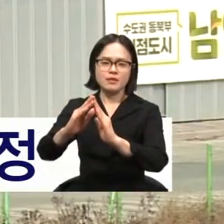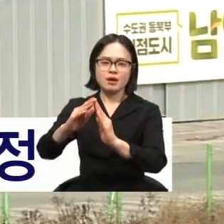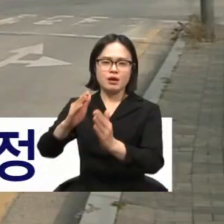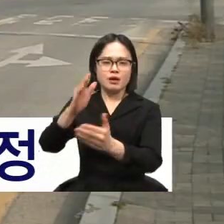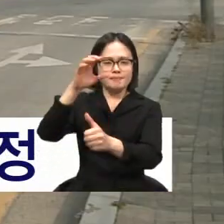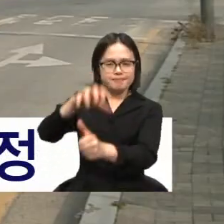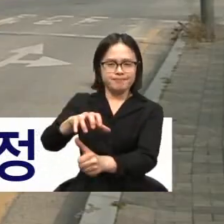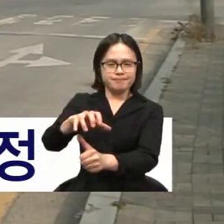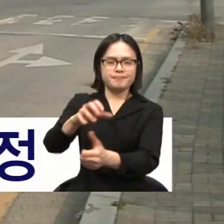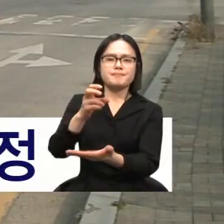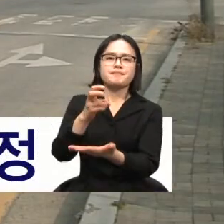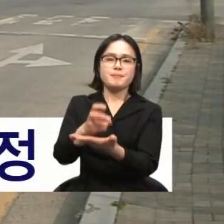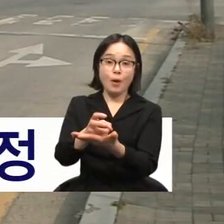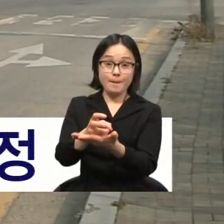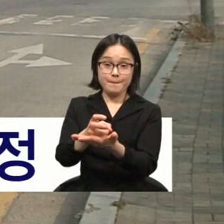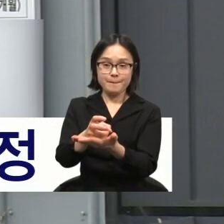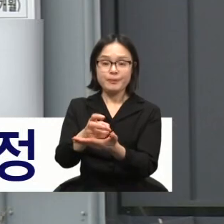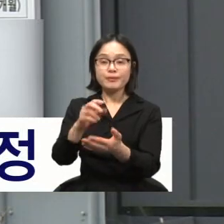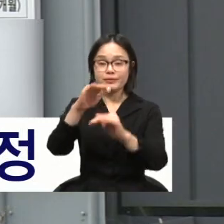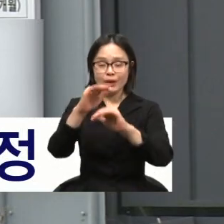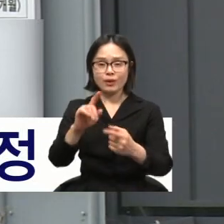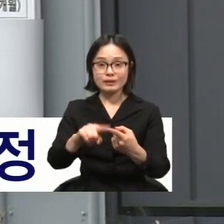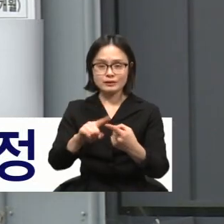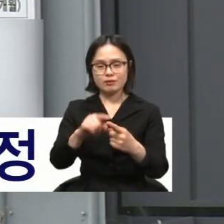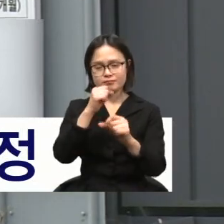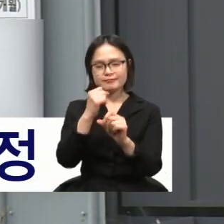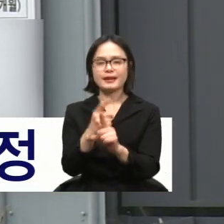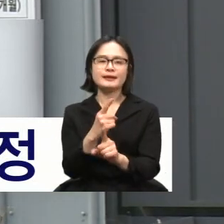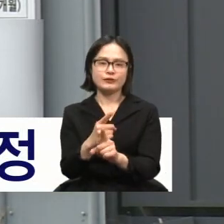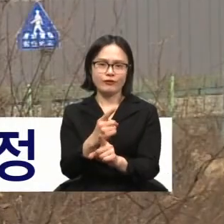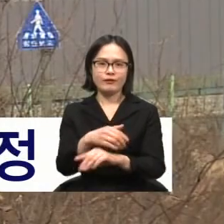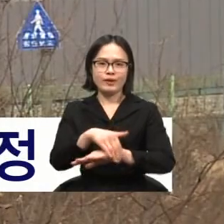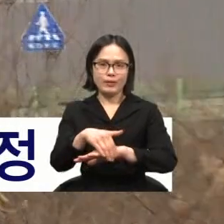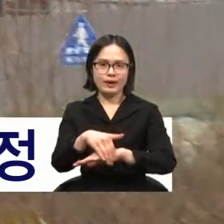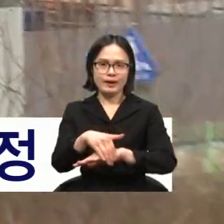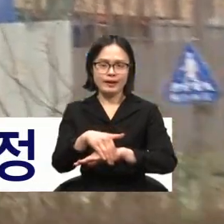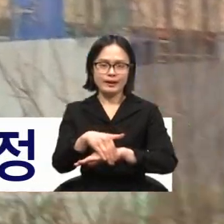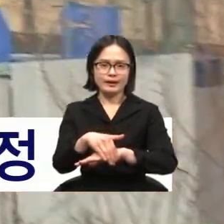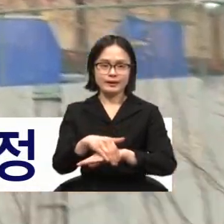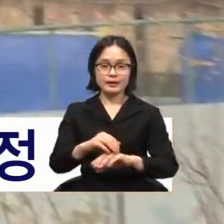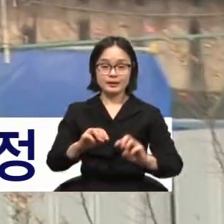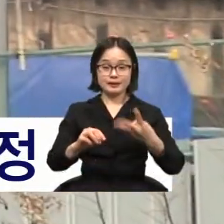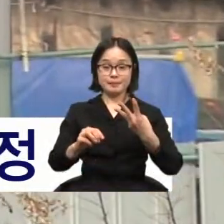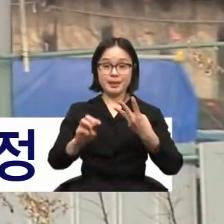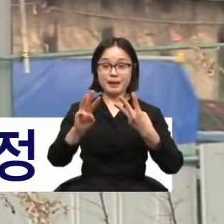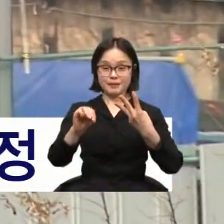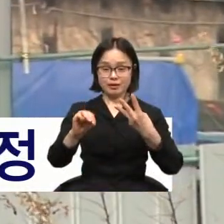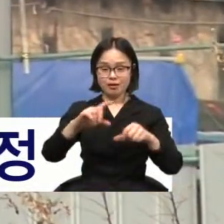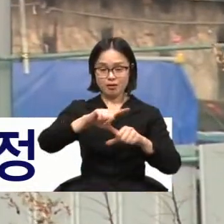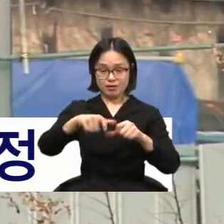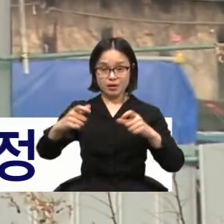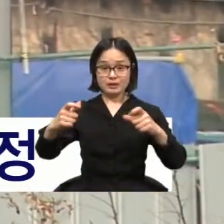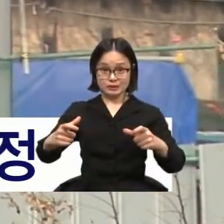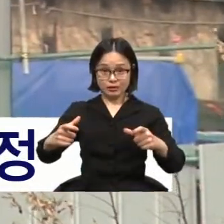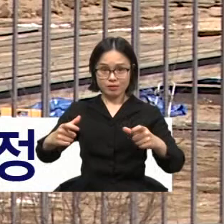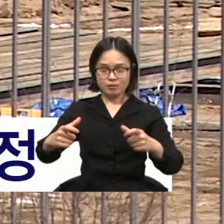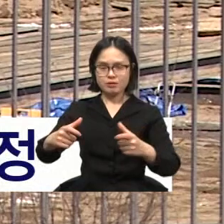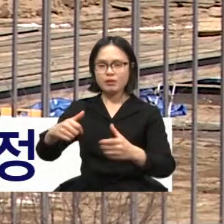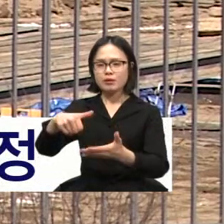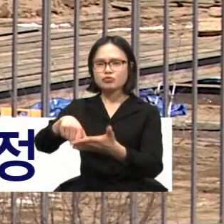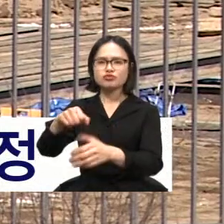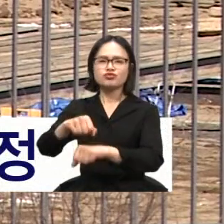주택과 학교 300m 이내에는 대규모 창고 시설이 들어올 수 없습니다 또 제 1종 일반주거 지역 안에는